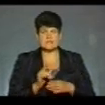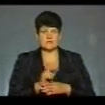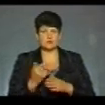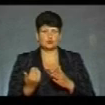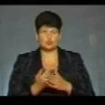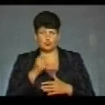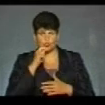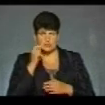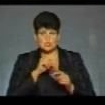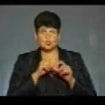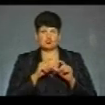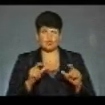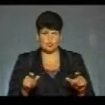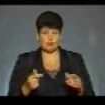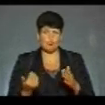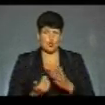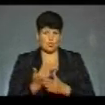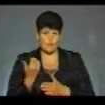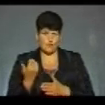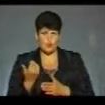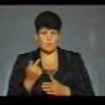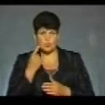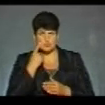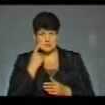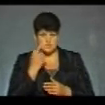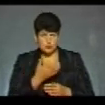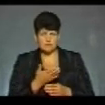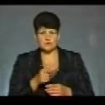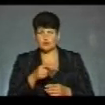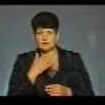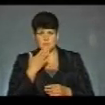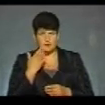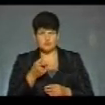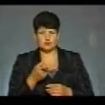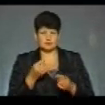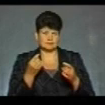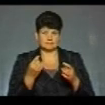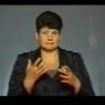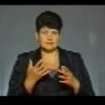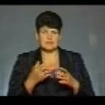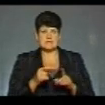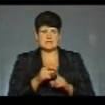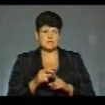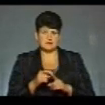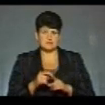нової української школи. По-новому оцінювання його немає, воно вербальне. Вчителі словесно